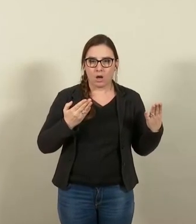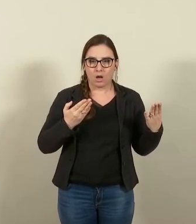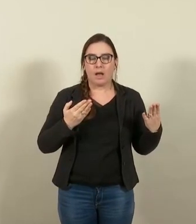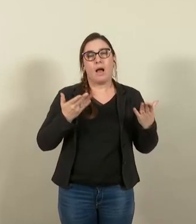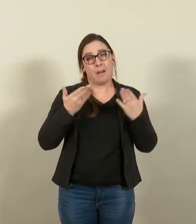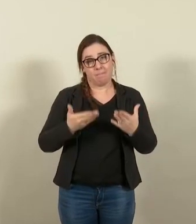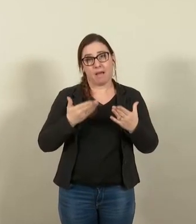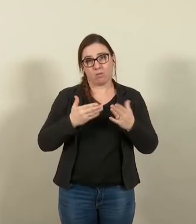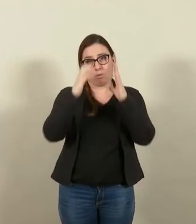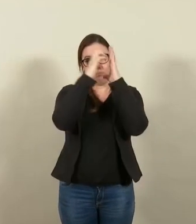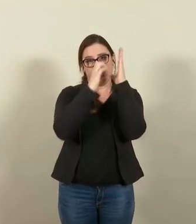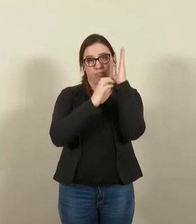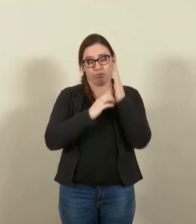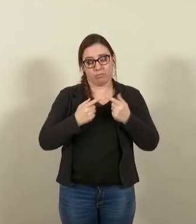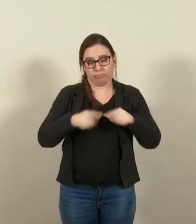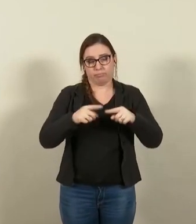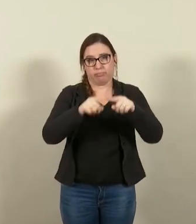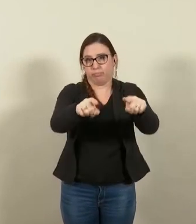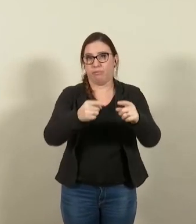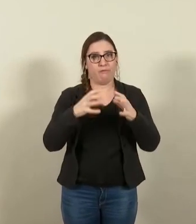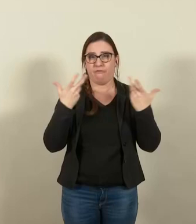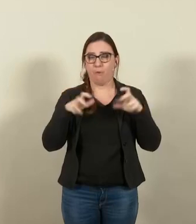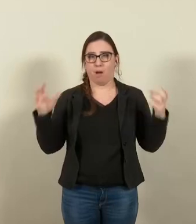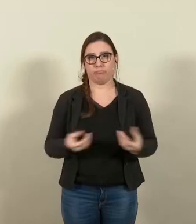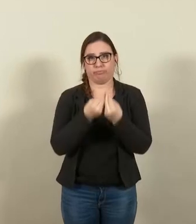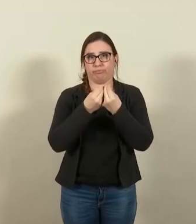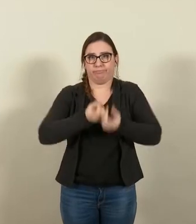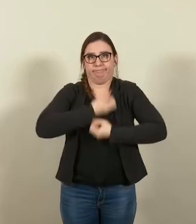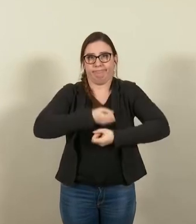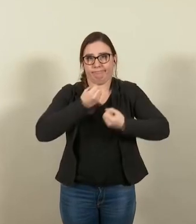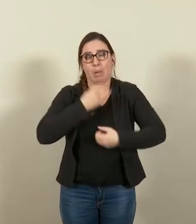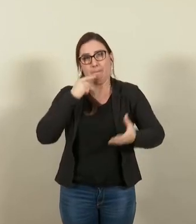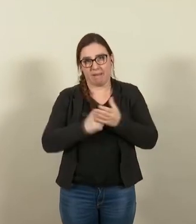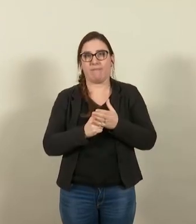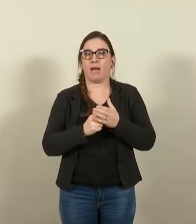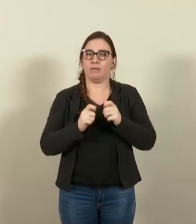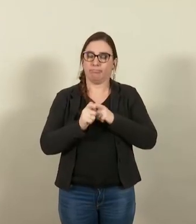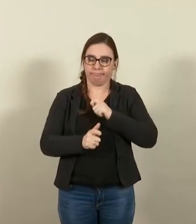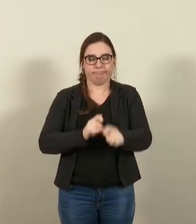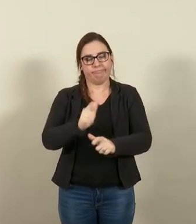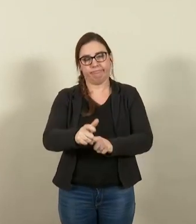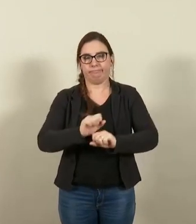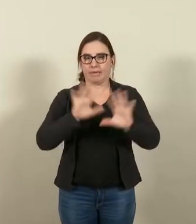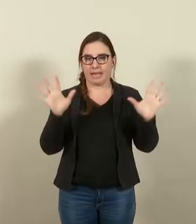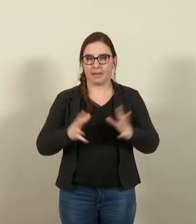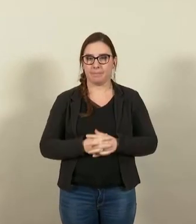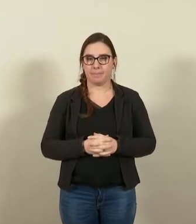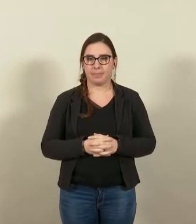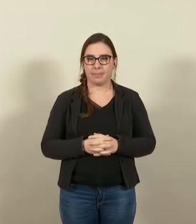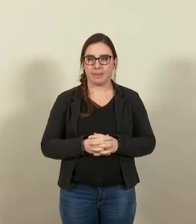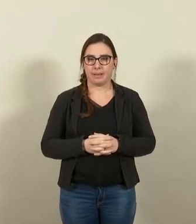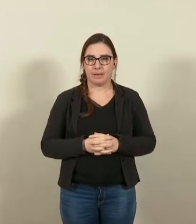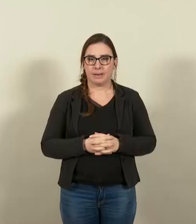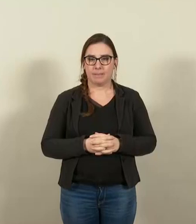des la parole à des moments différents s'il vous plaît pour pouvoir scinder ses interventions sur chacun des sujets et